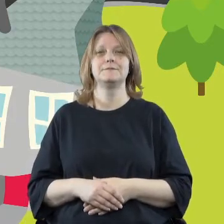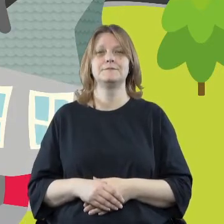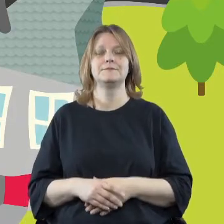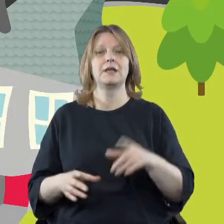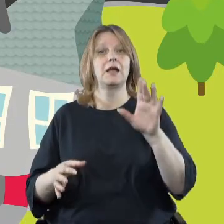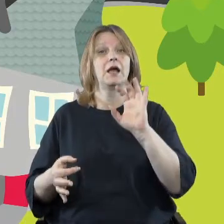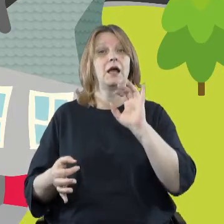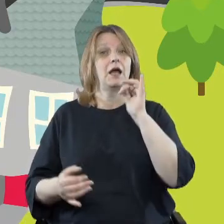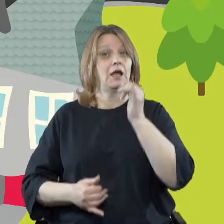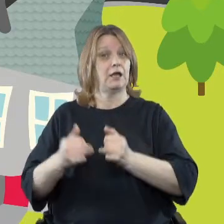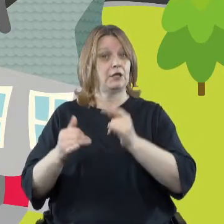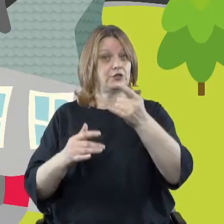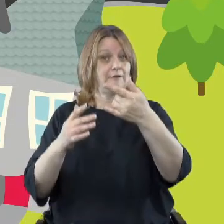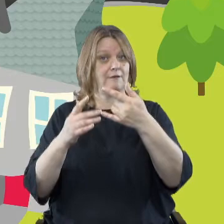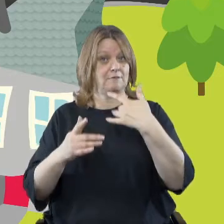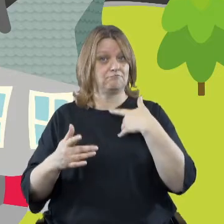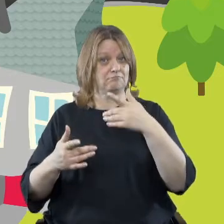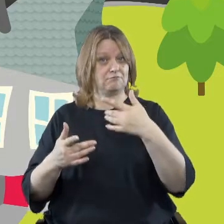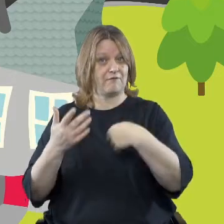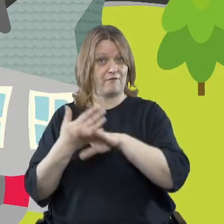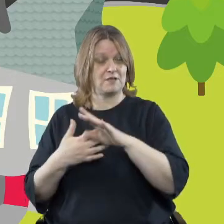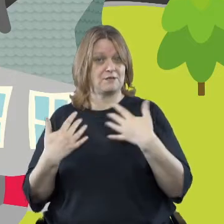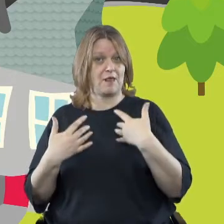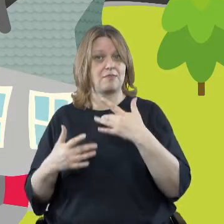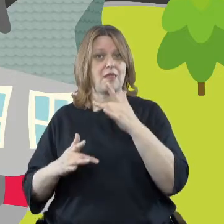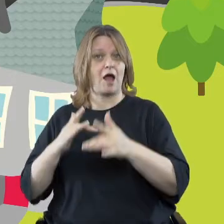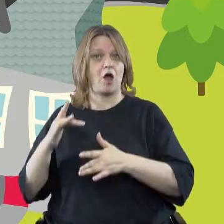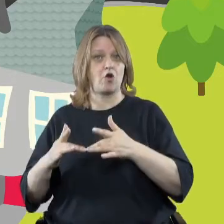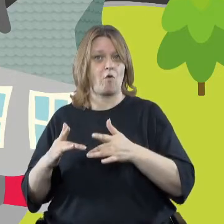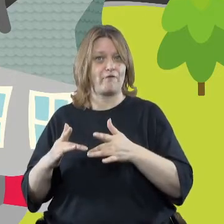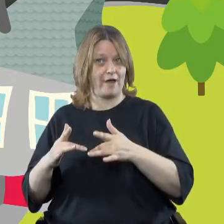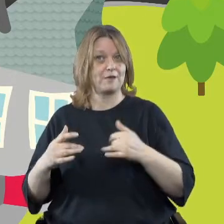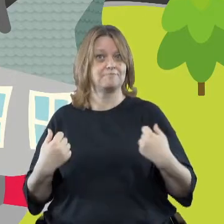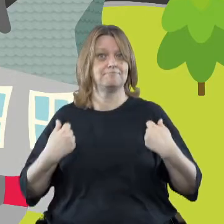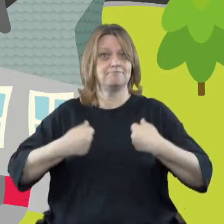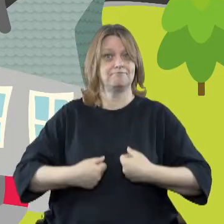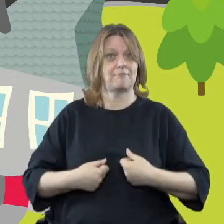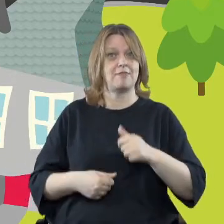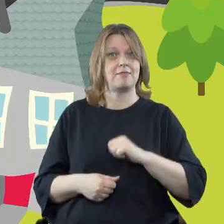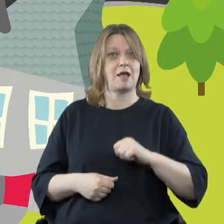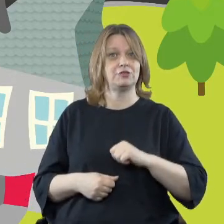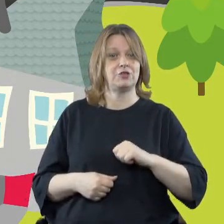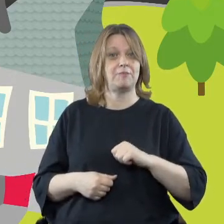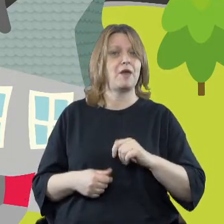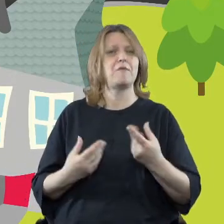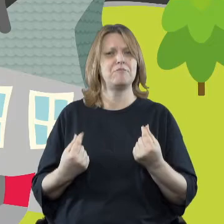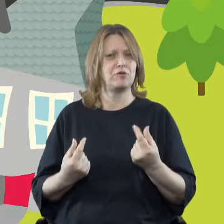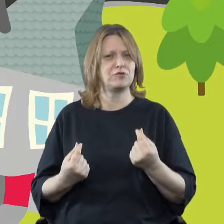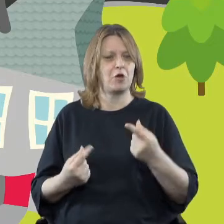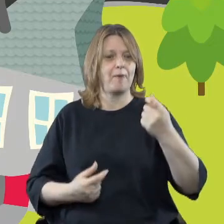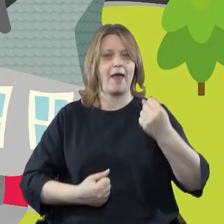Gdy wychodzisz na rower, zakładasz ją na siebie, żeby kierowcy cię widzieli